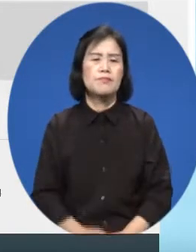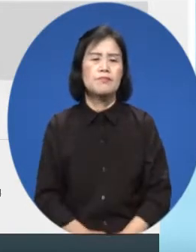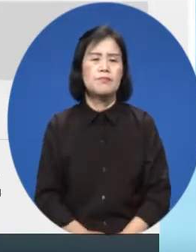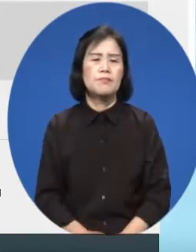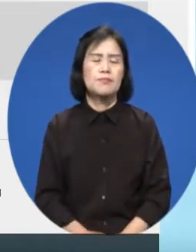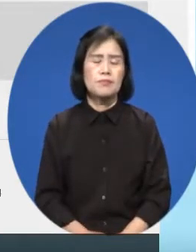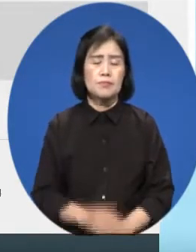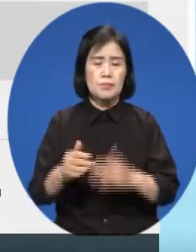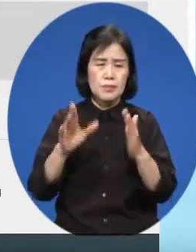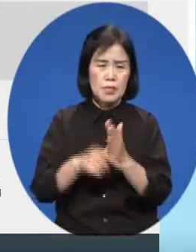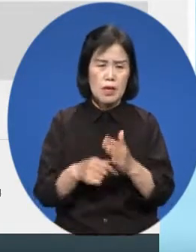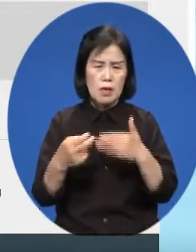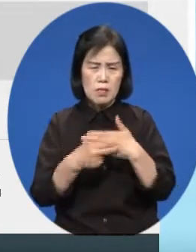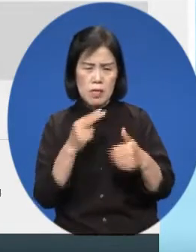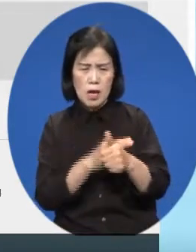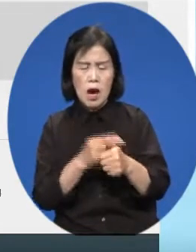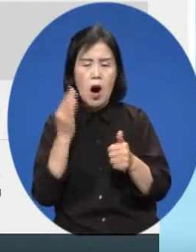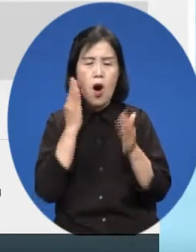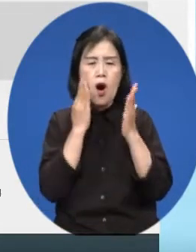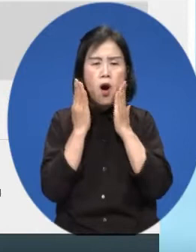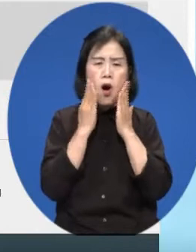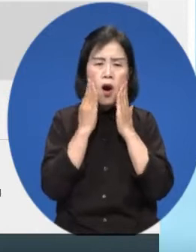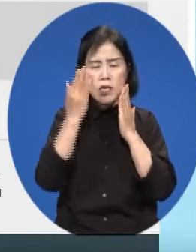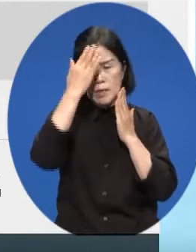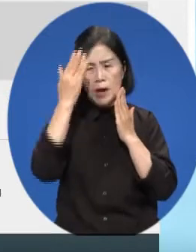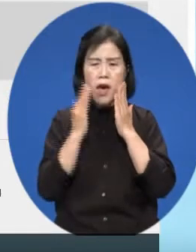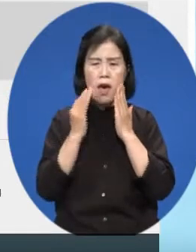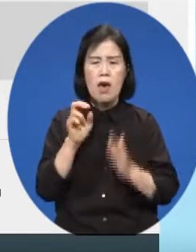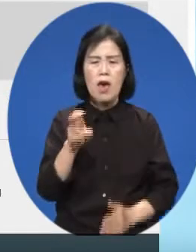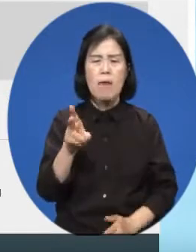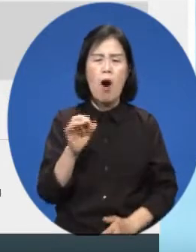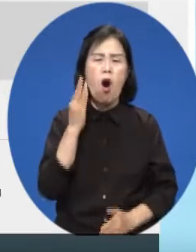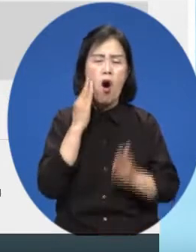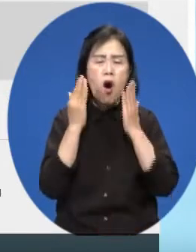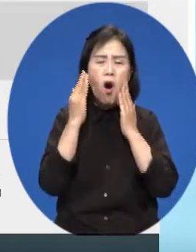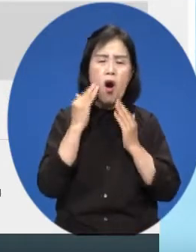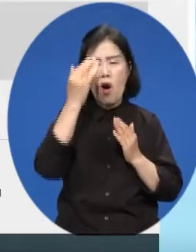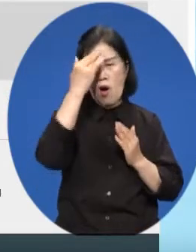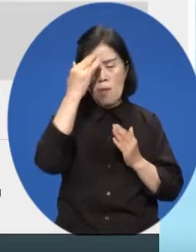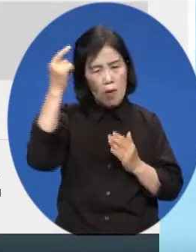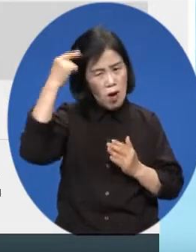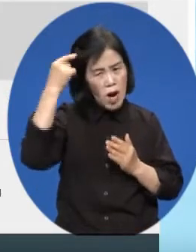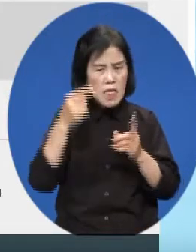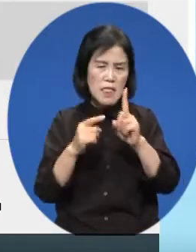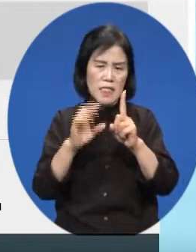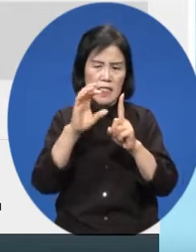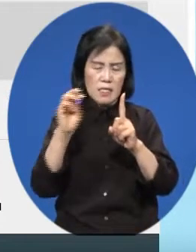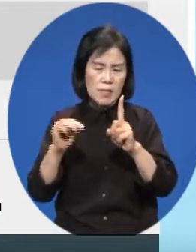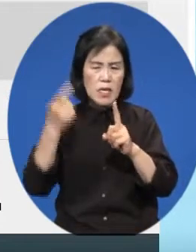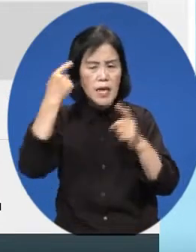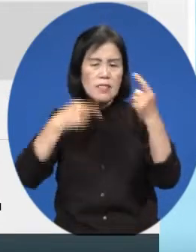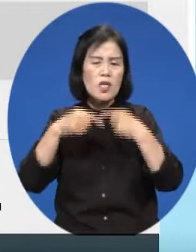그 과정에서 의료진이 아이의 양쪽 볼에 그리고 이 바에 멍이 발견되고 머리에 한 1cm 가량의 상처가 있다는